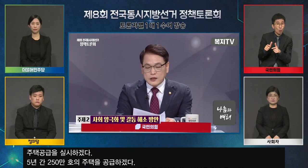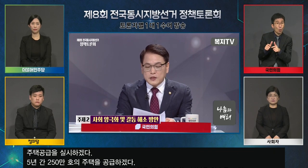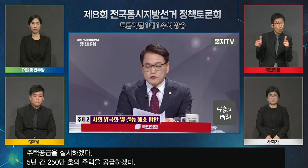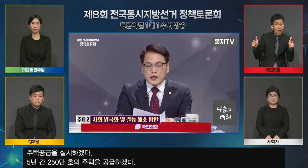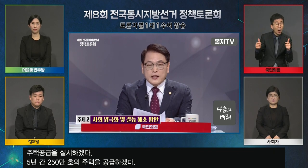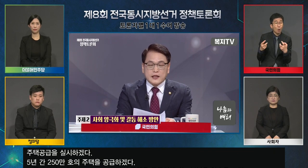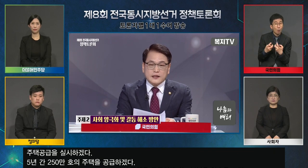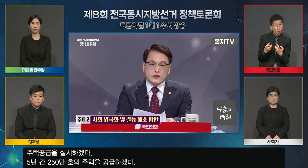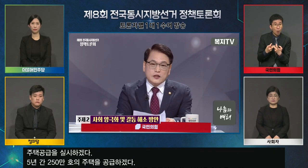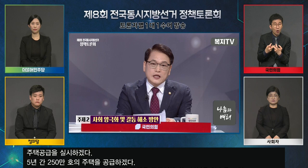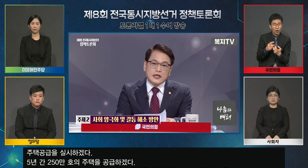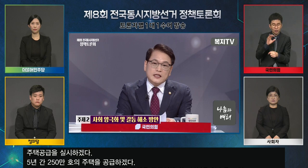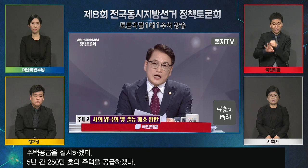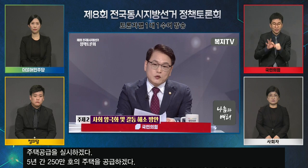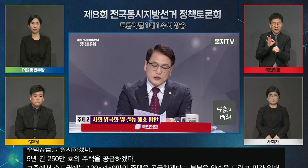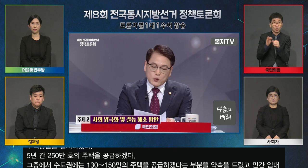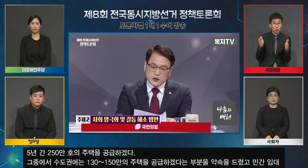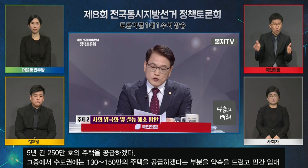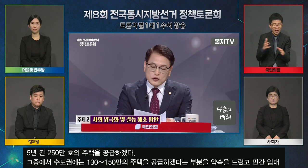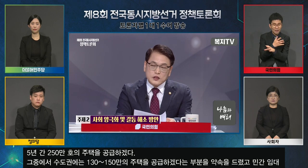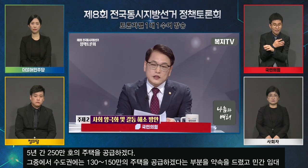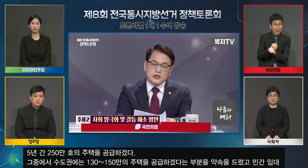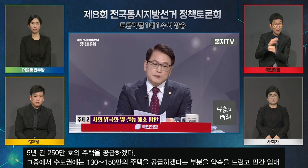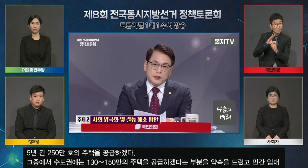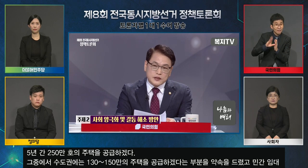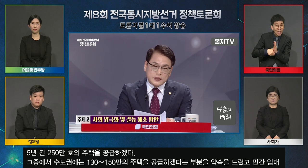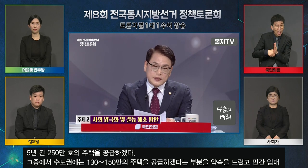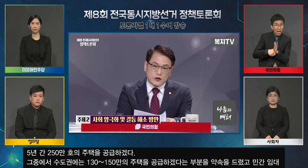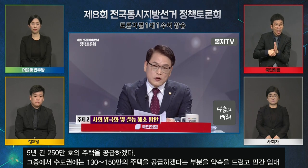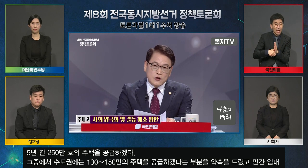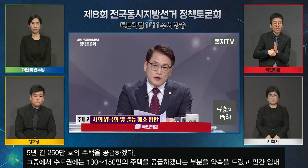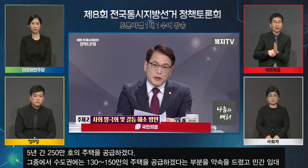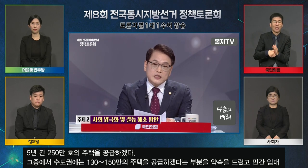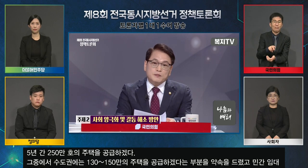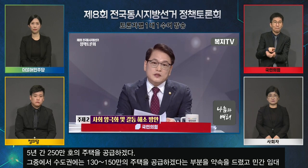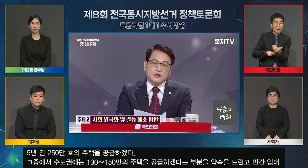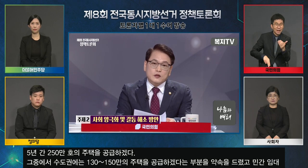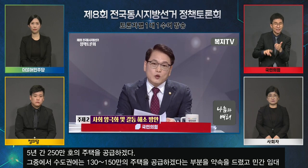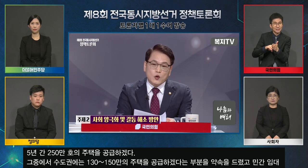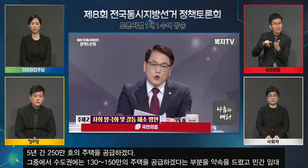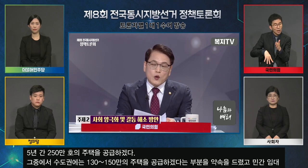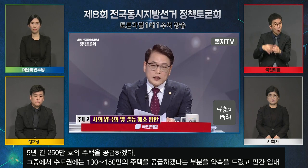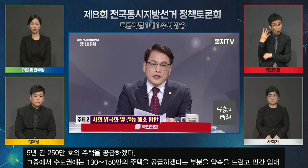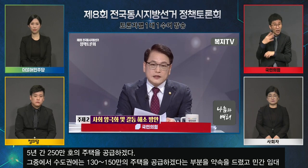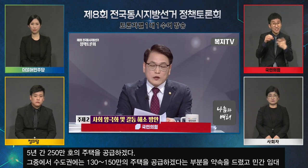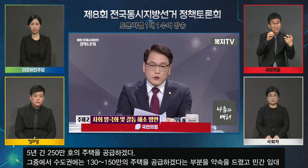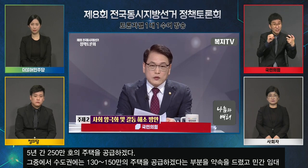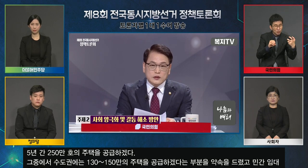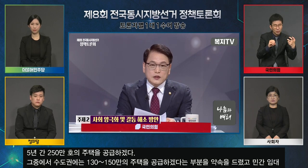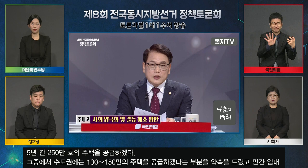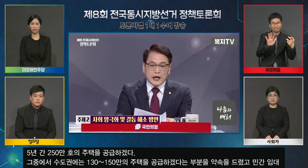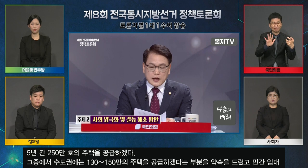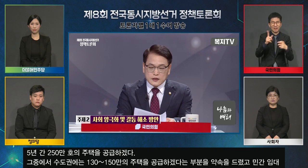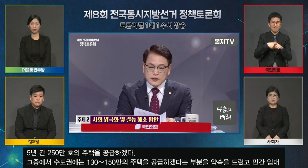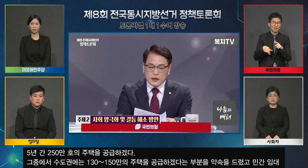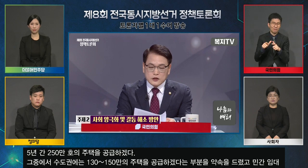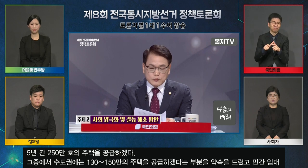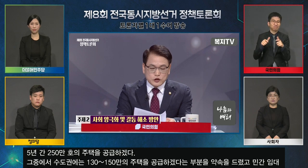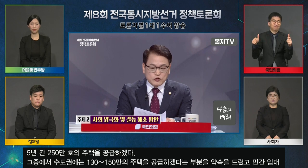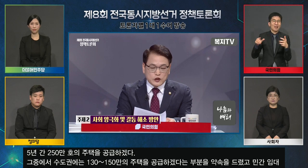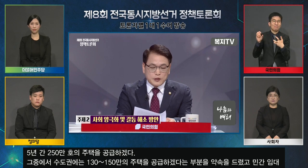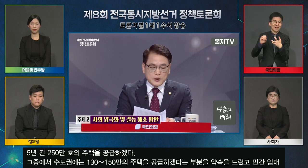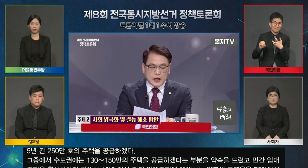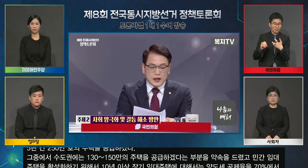장기 임대주택에 대해서는 양도세 공제율을 70%에서 80%로 확대하자는 안을